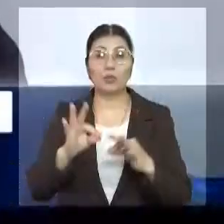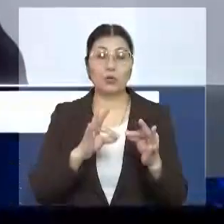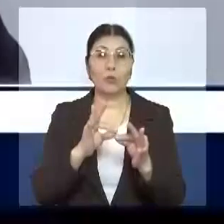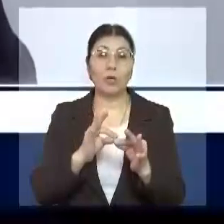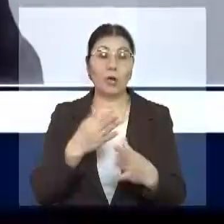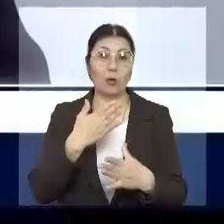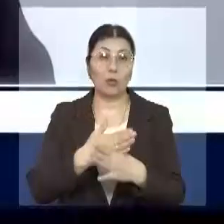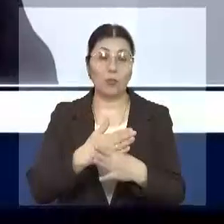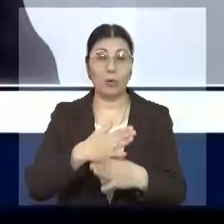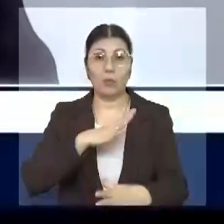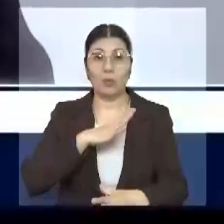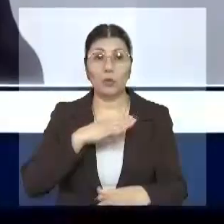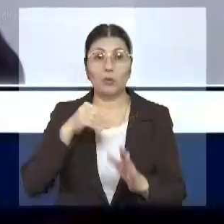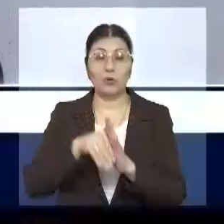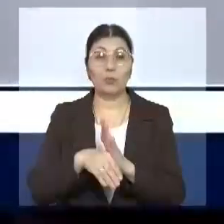ішінде